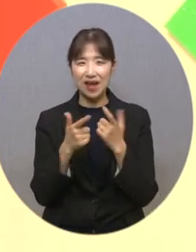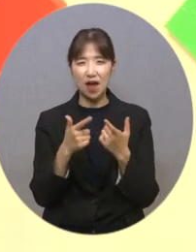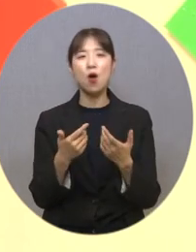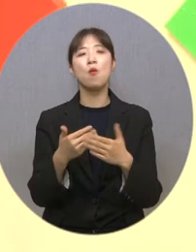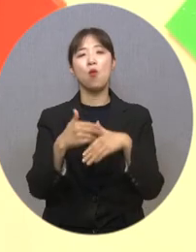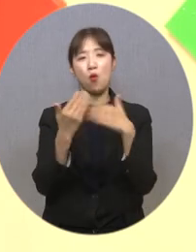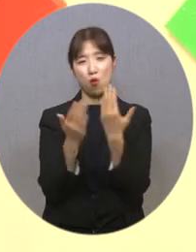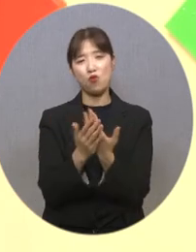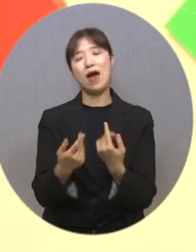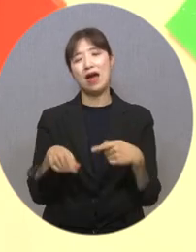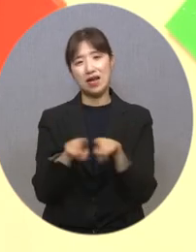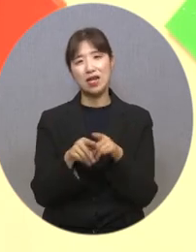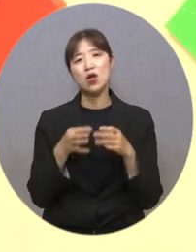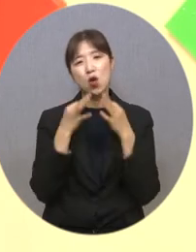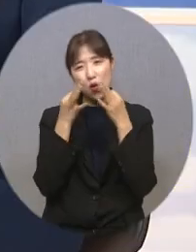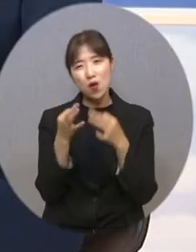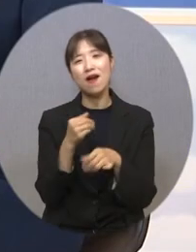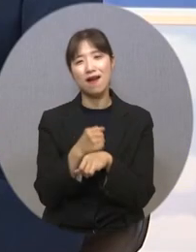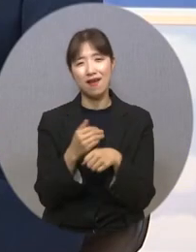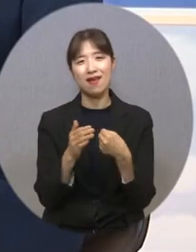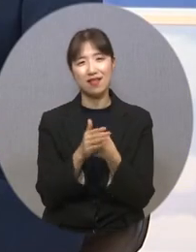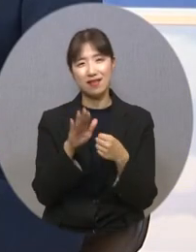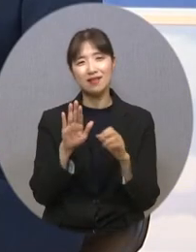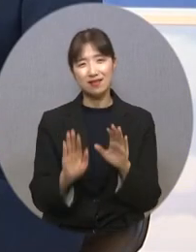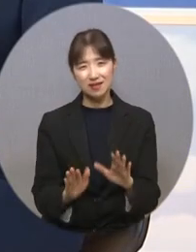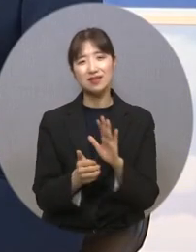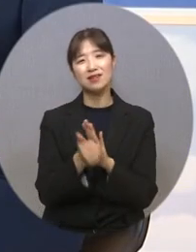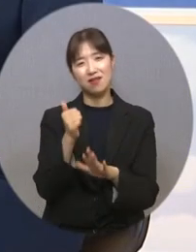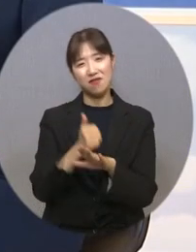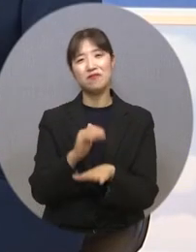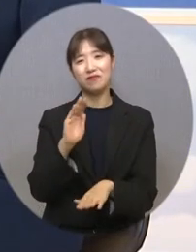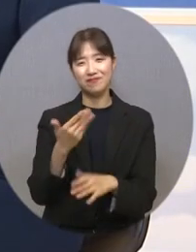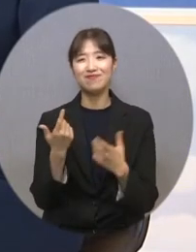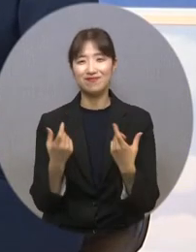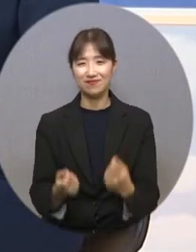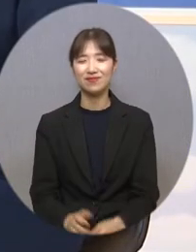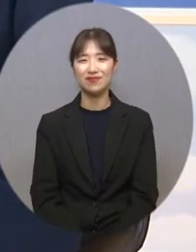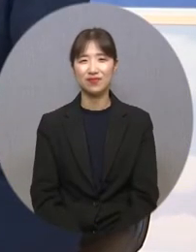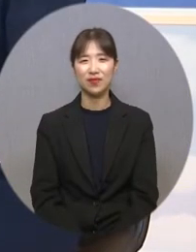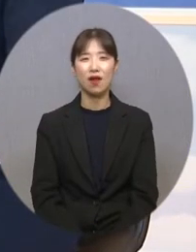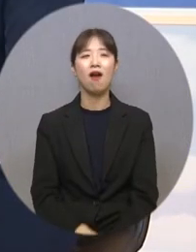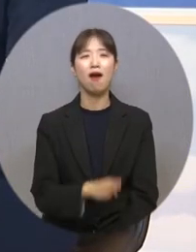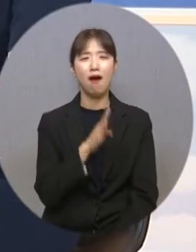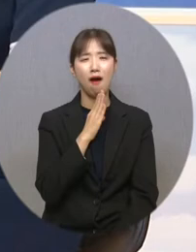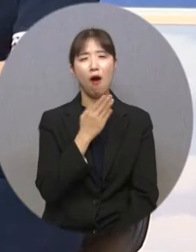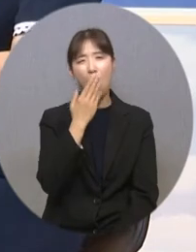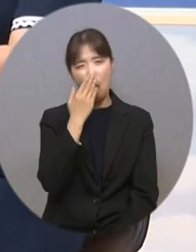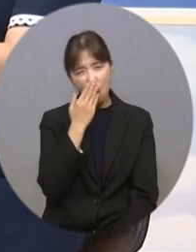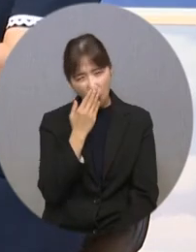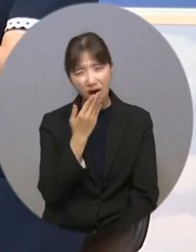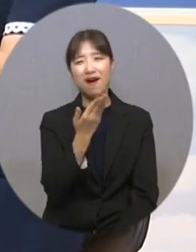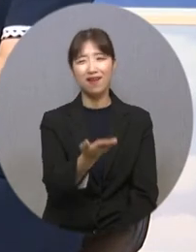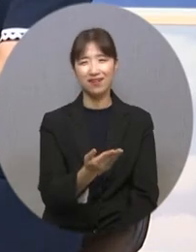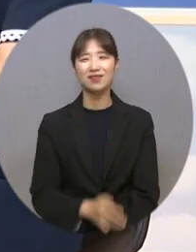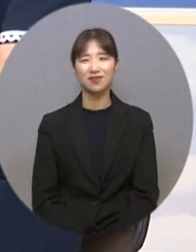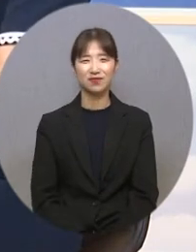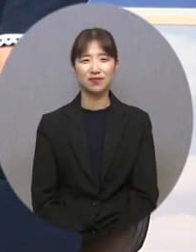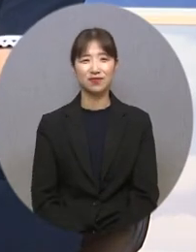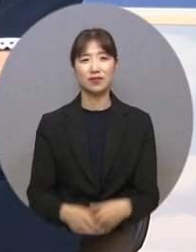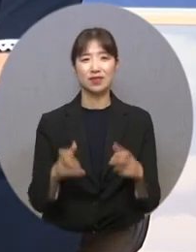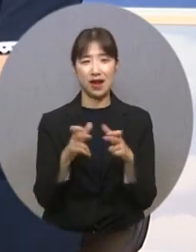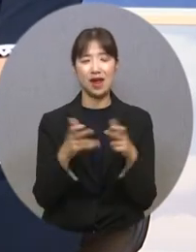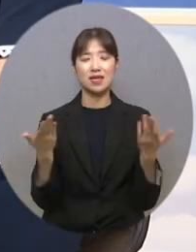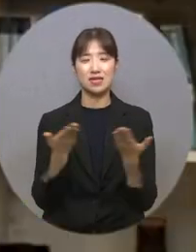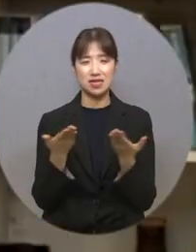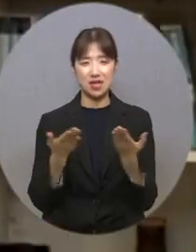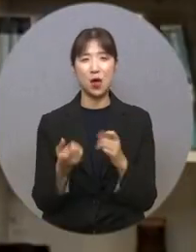같이 노력을 해주셔서 지금의 이렇게 성과가 있는 것 같습니다. 네, 많이 겸손하신 것 같습니다. 자, 장애인